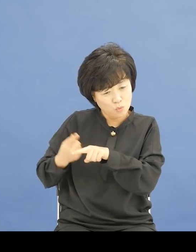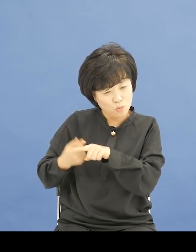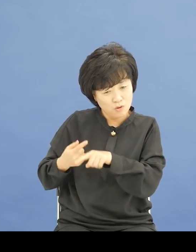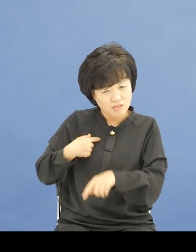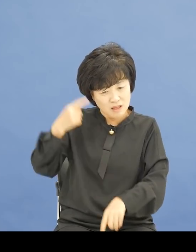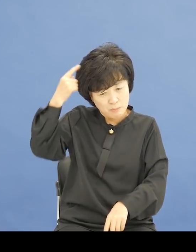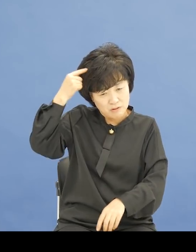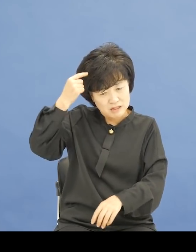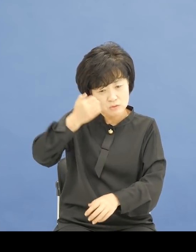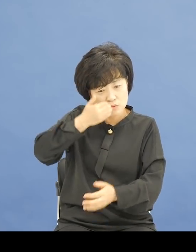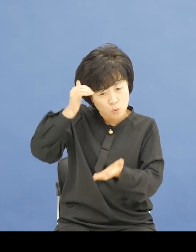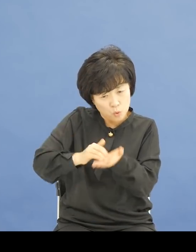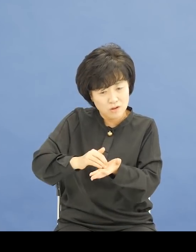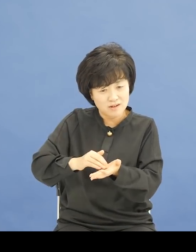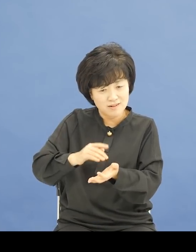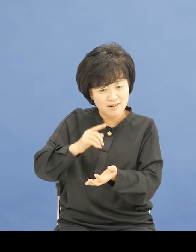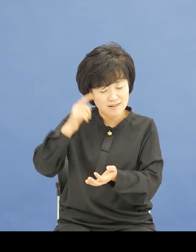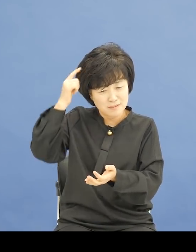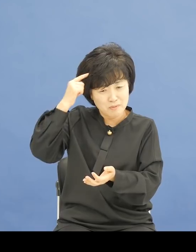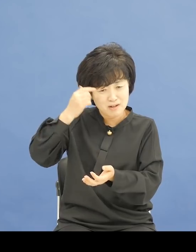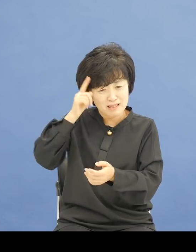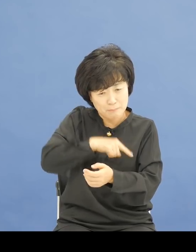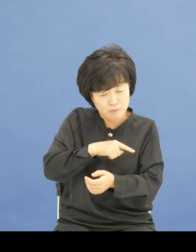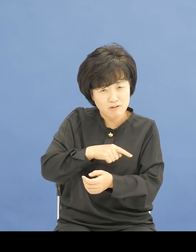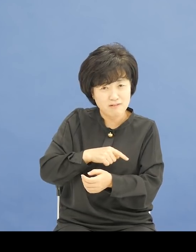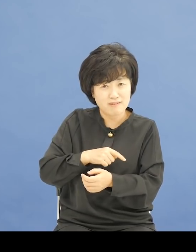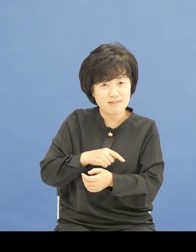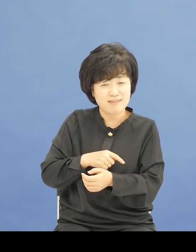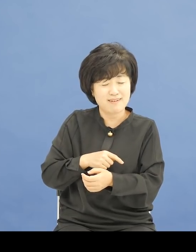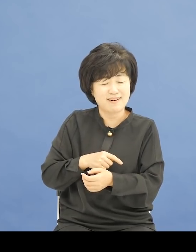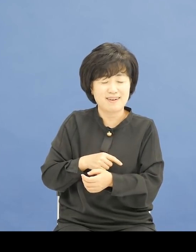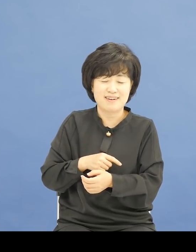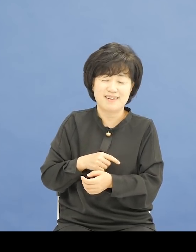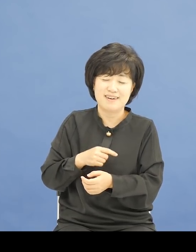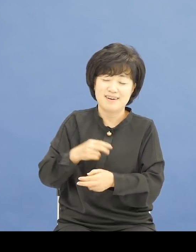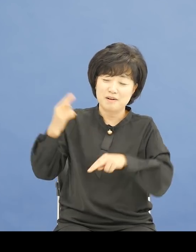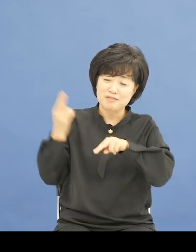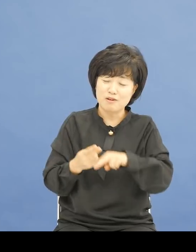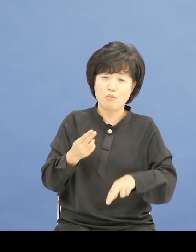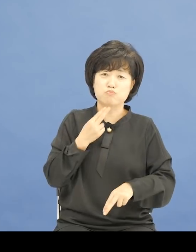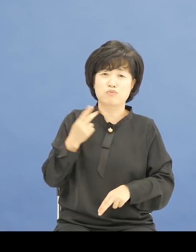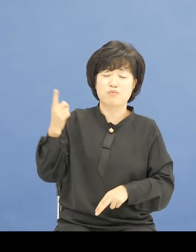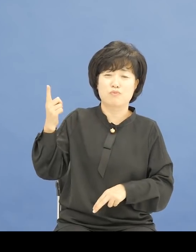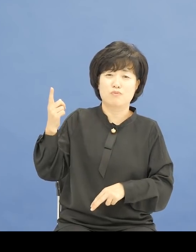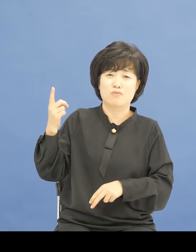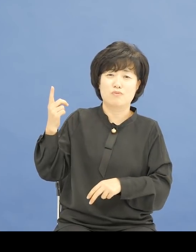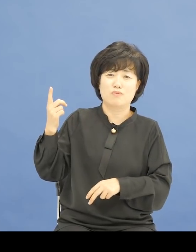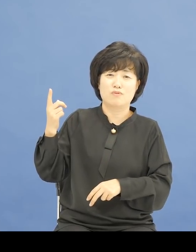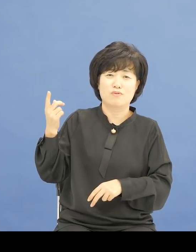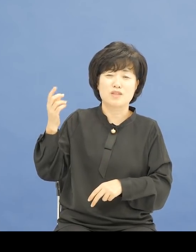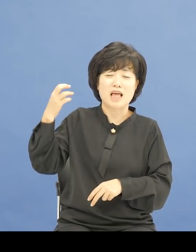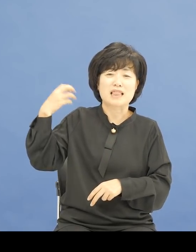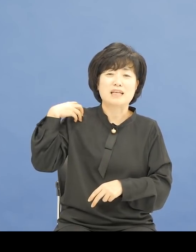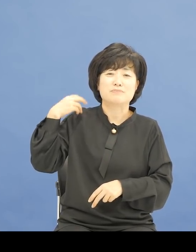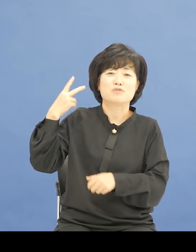칭찬인지 욕인지 그러면 누구 잘못이라는 거지. 그래도 할 때 안 맞았잖아요. 네, 네. 딱 안 맞긴 했는데 네. 이제 저희 담임